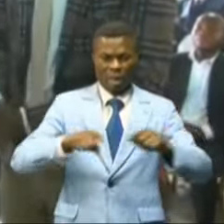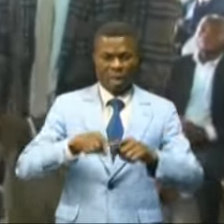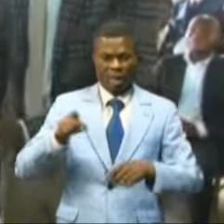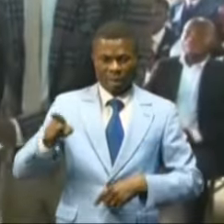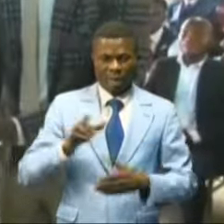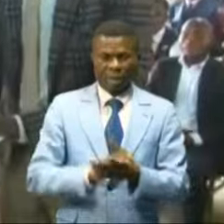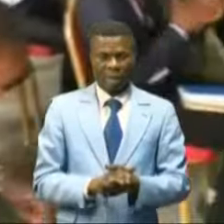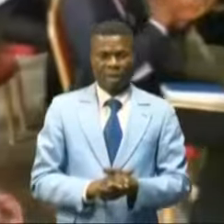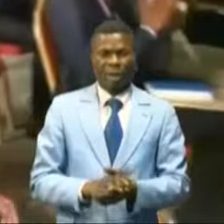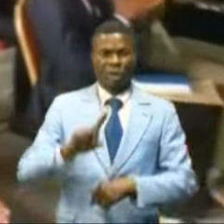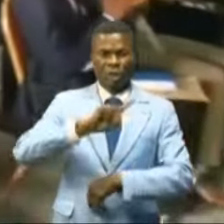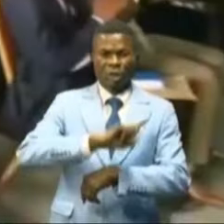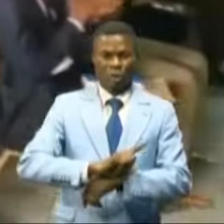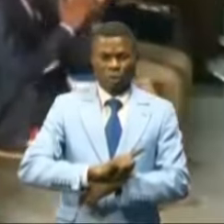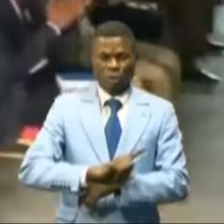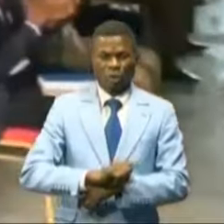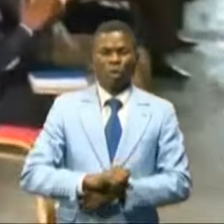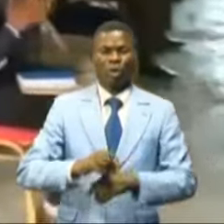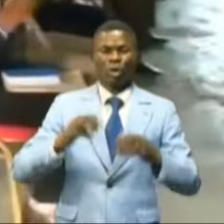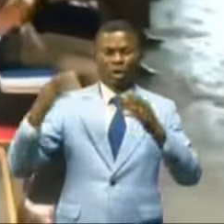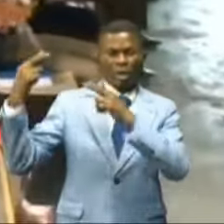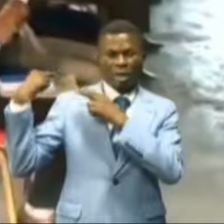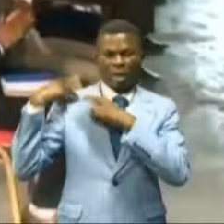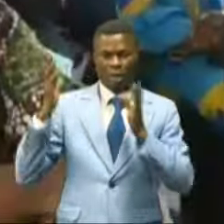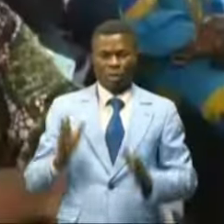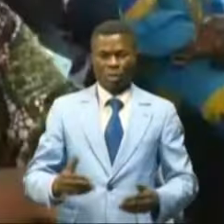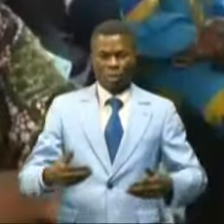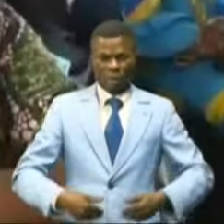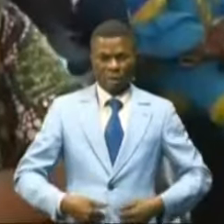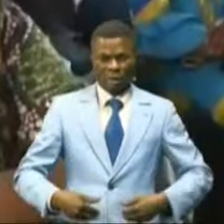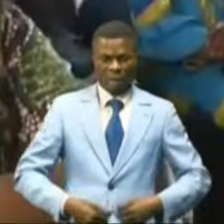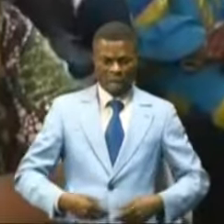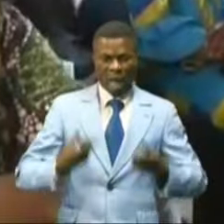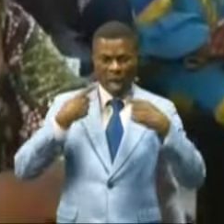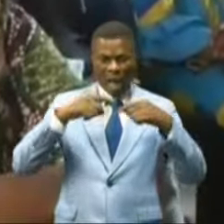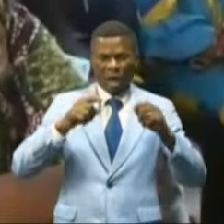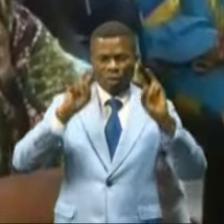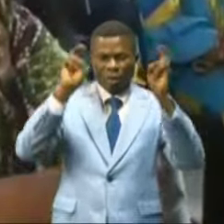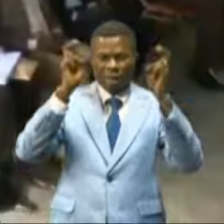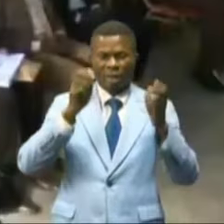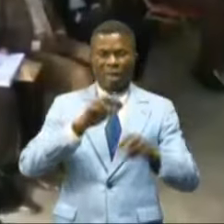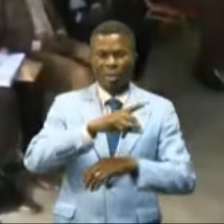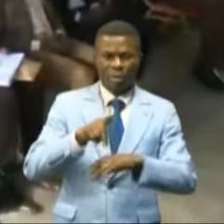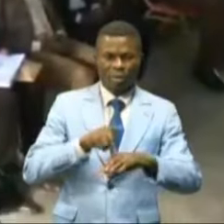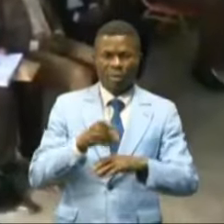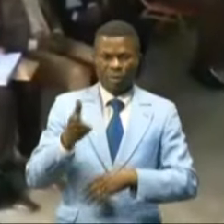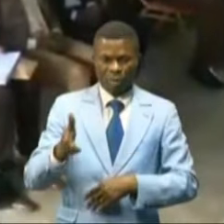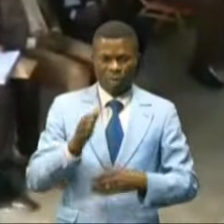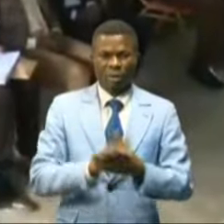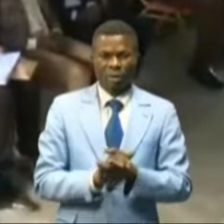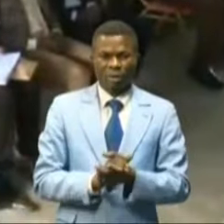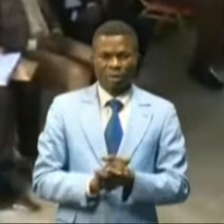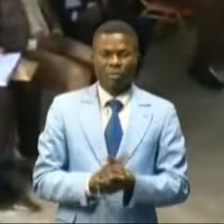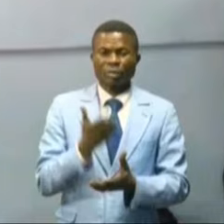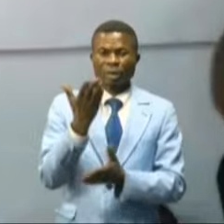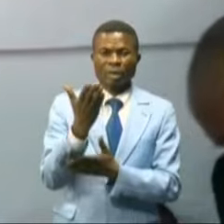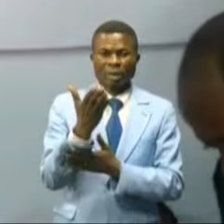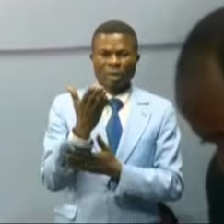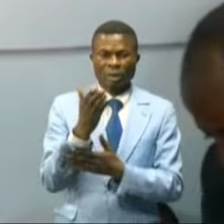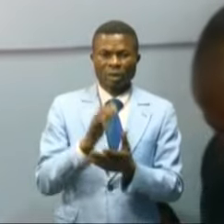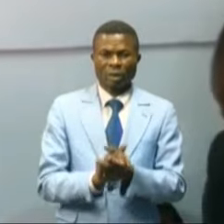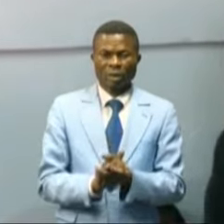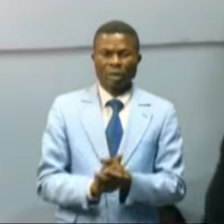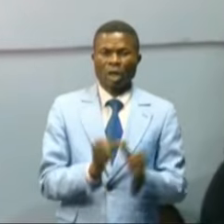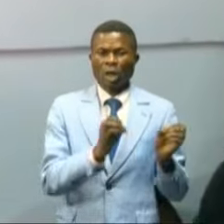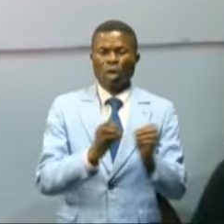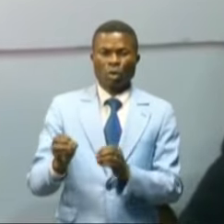Une occasion pour le Conseil provincial de la jeunesse de brosser l'état des lieux de cette frange de personnes en province. Peter Bakandoa plaide pour la tenue en urgence